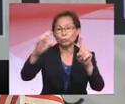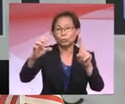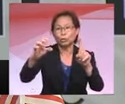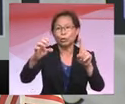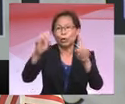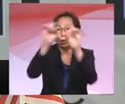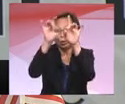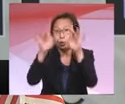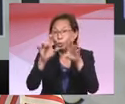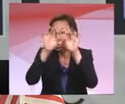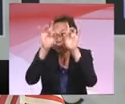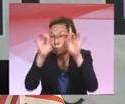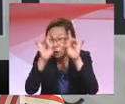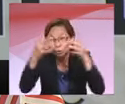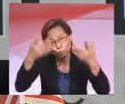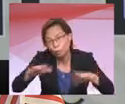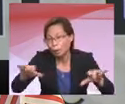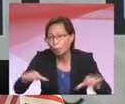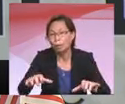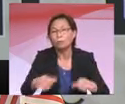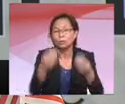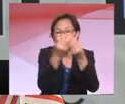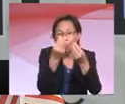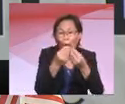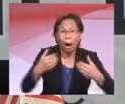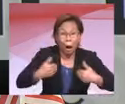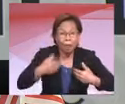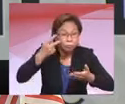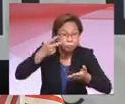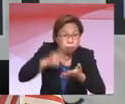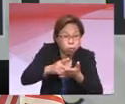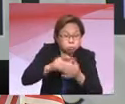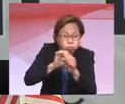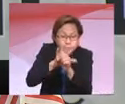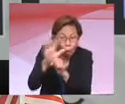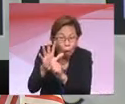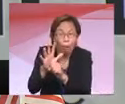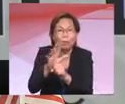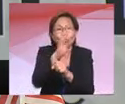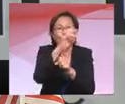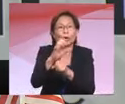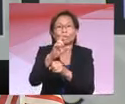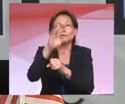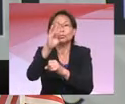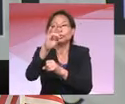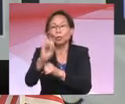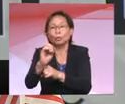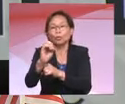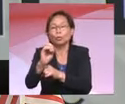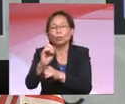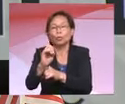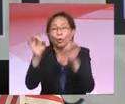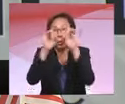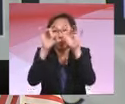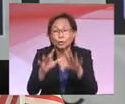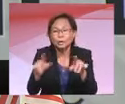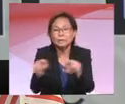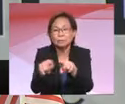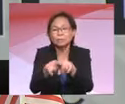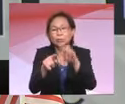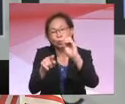166,700 ujian telah dilaksanakan. Jumlah kes yang dikesan positif adalah 370 kes ujian bersamaan